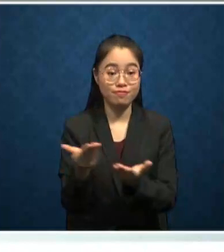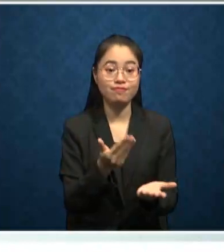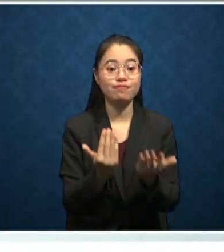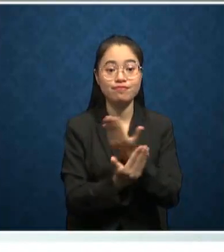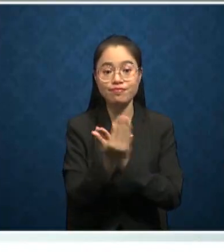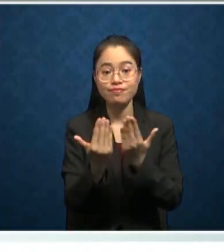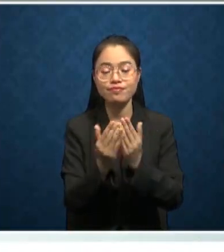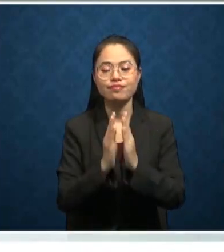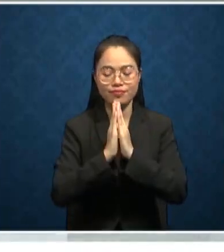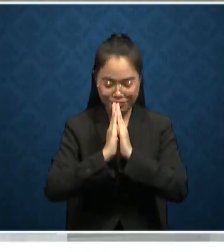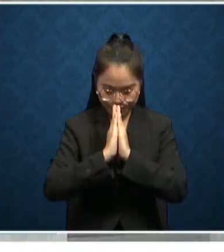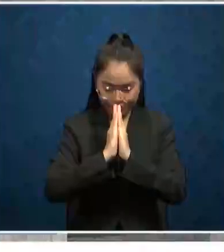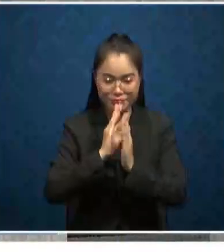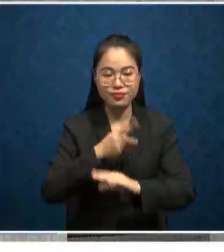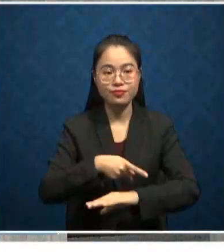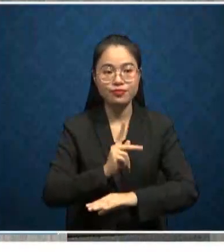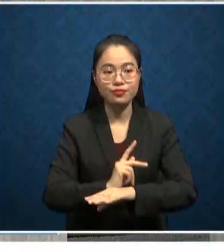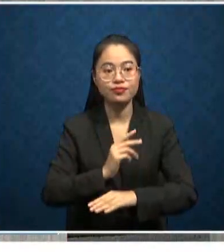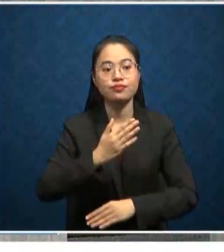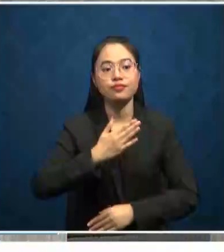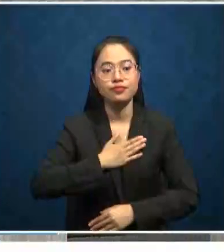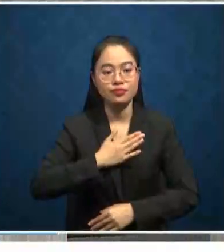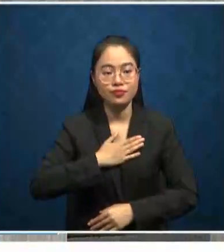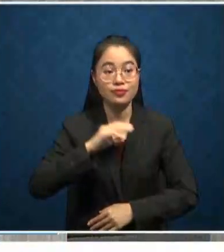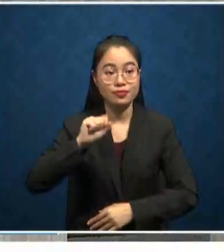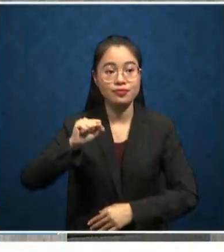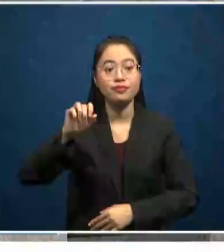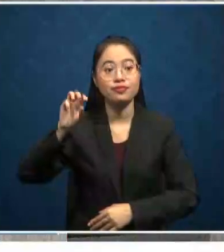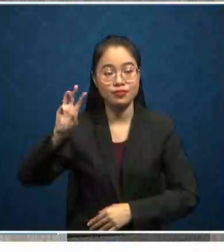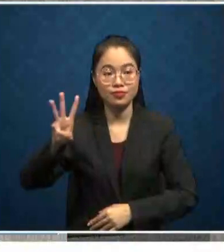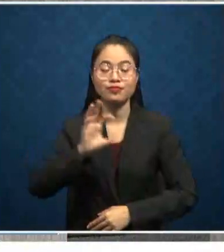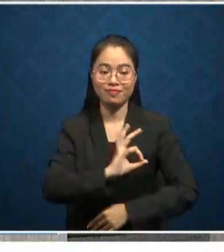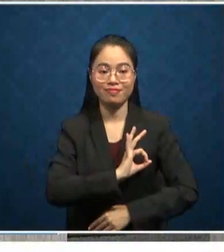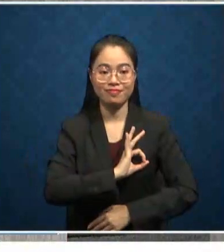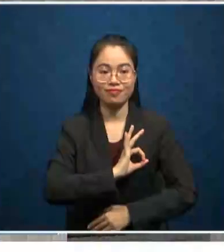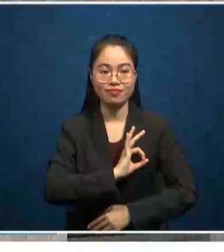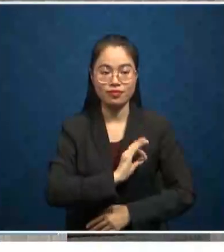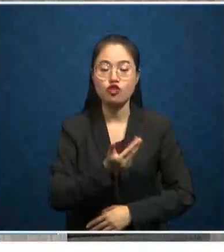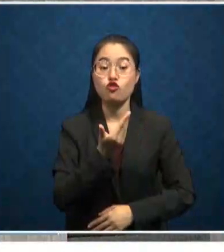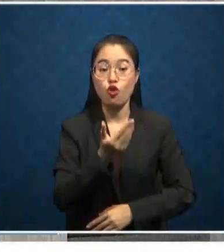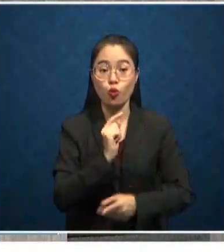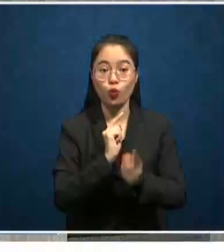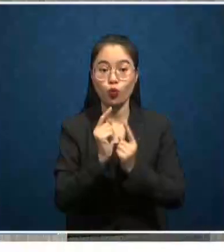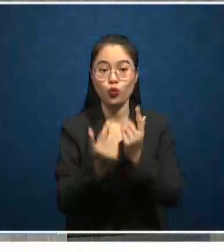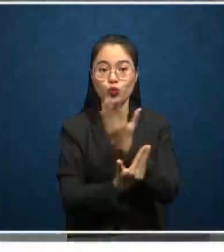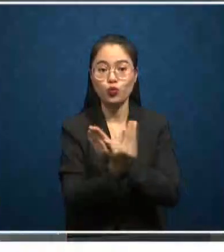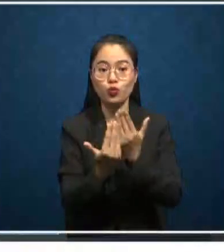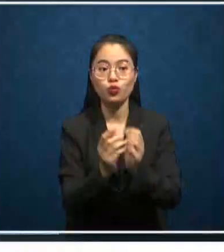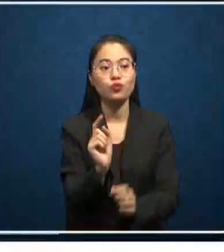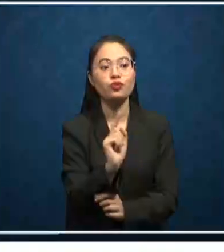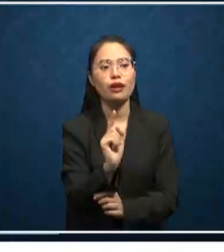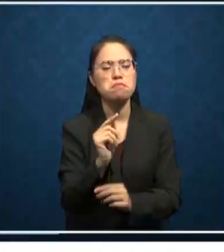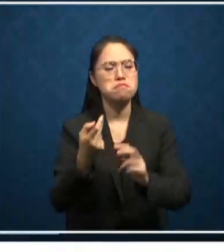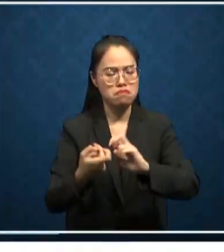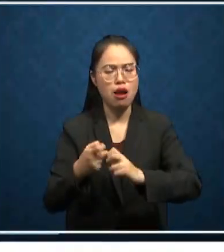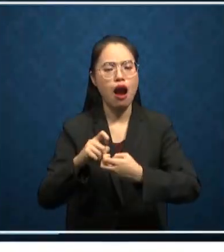ท่านประธานวุฒิสภาที่เคารพอย่างสูงด็กิเจนครองธรรมสมาชิกวุฒิสภาครับขออนุญาตหาลือเรื่องที่เป็น